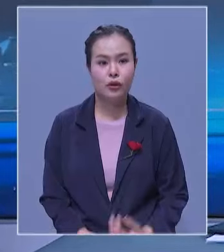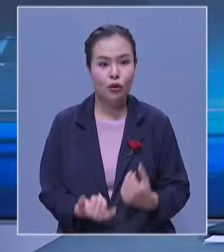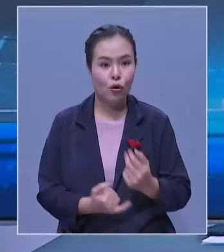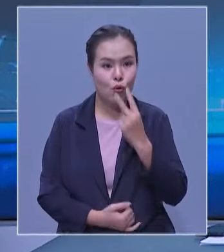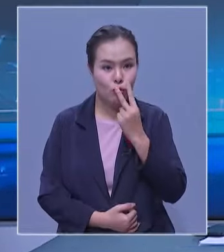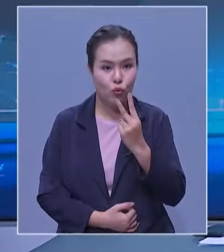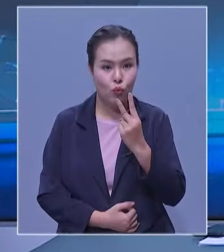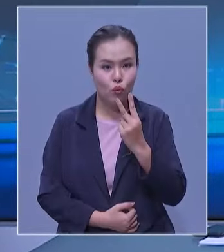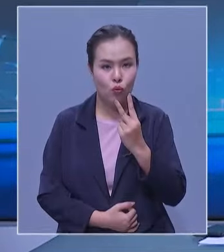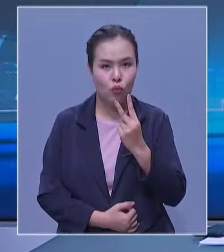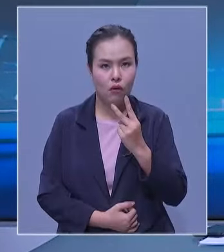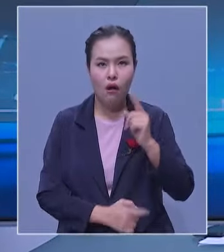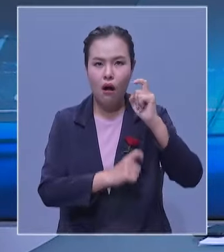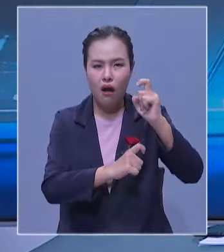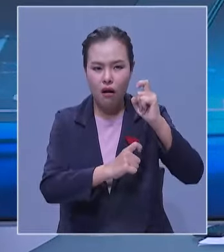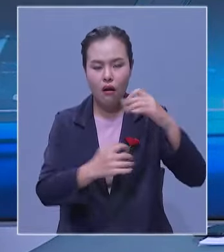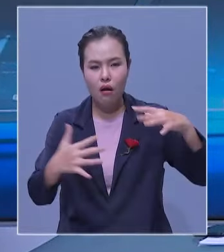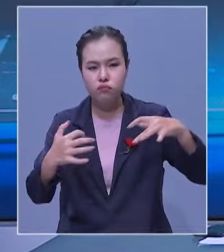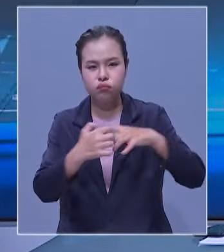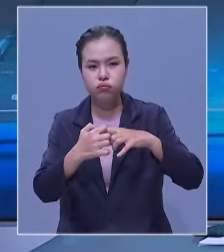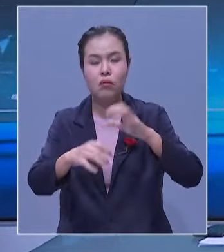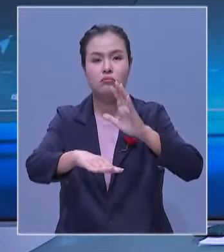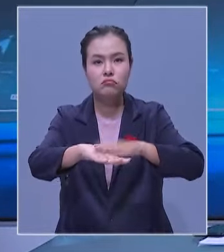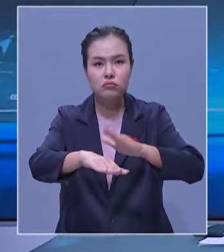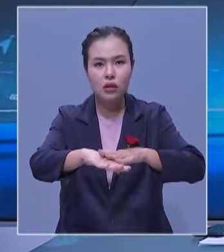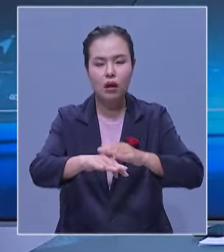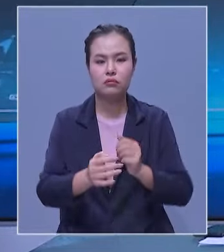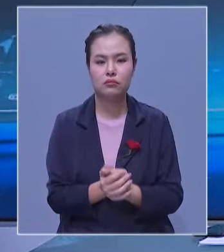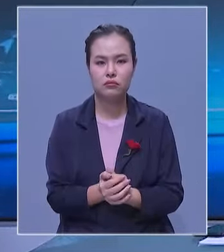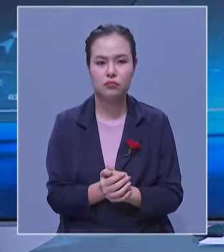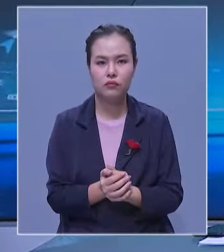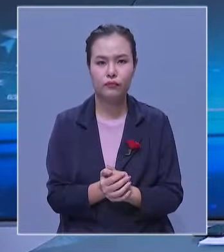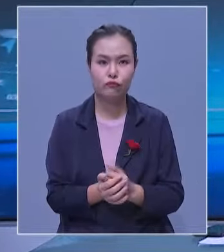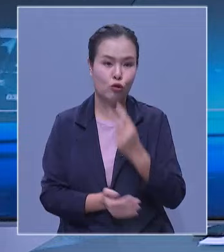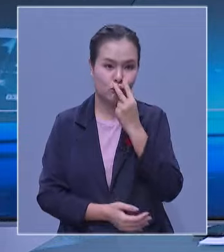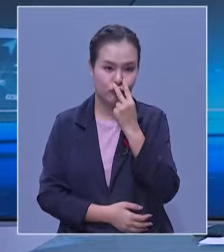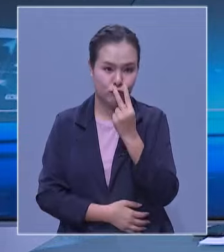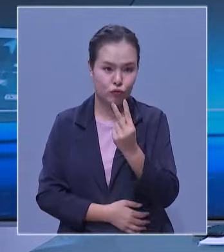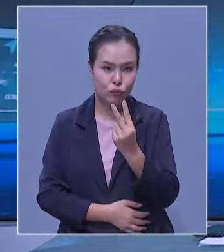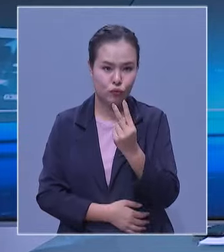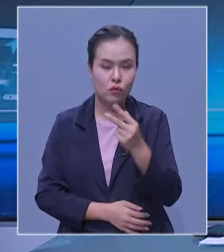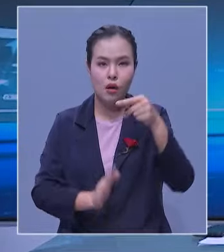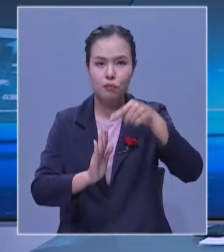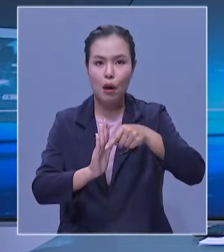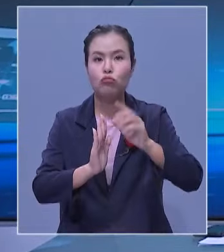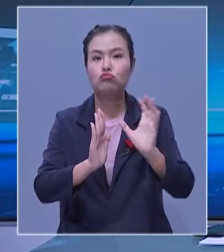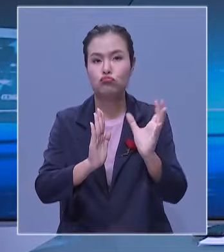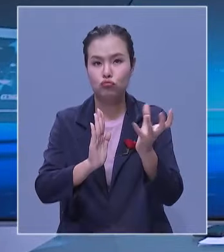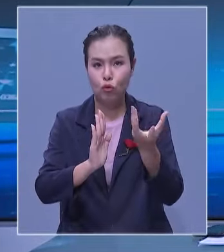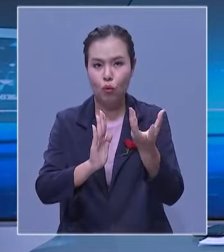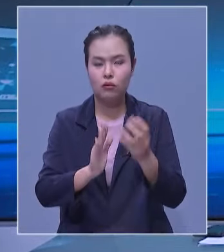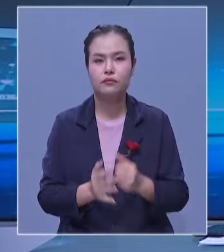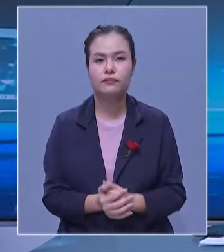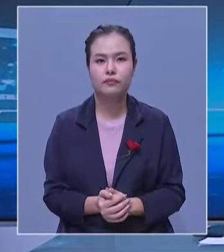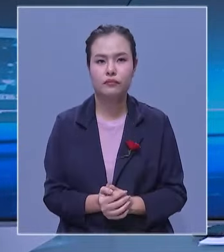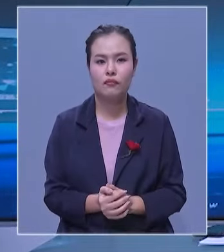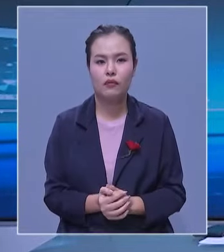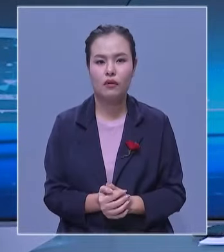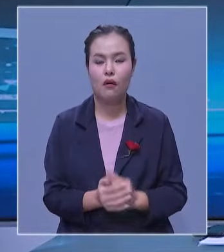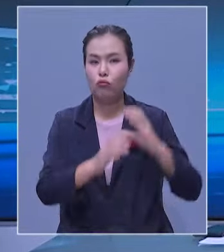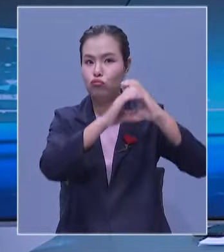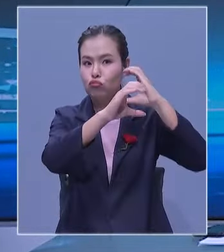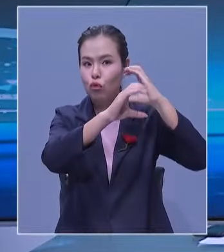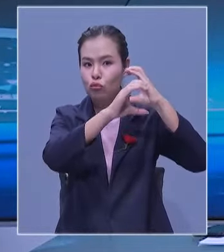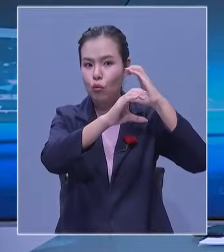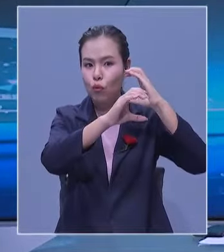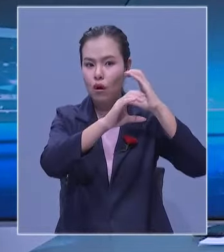ื่องของอุบัติเหตุที่ต้องมาเตือนกันหน่อยนะครับมีหลายเหตุการณ์แต่ว่าผมขอพาไปดูที่พิษณุโลกก่อนนะครับเกิดเหตุรถทัวร์